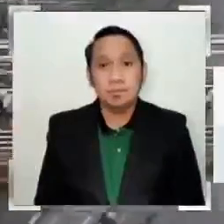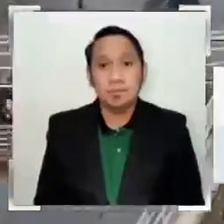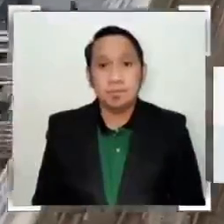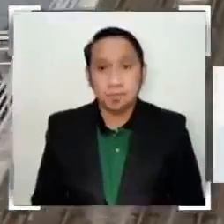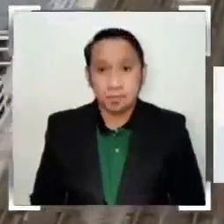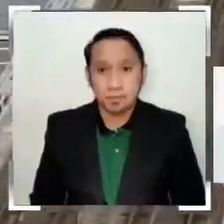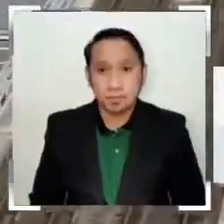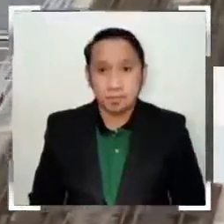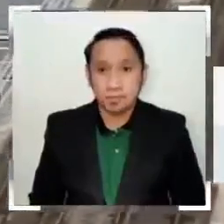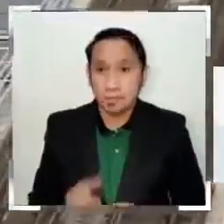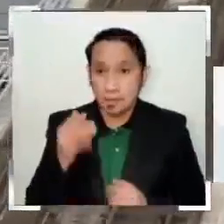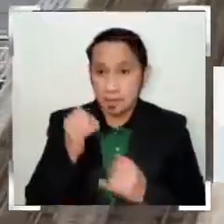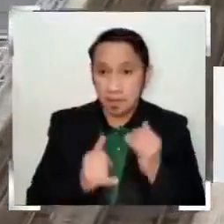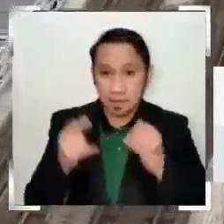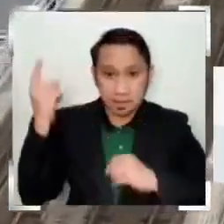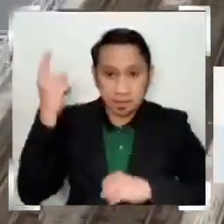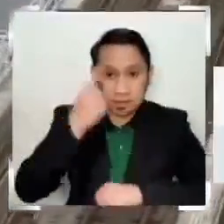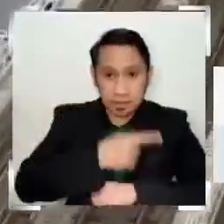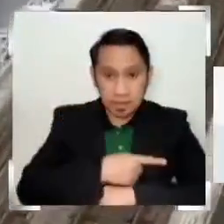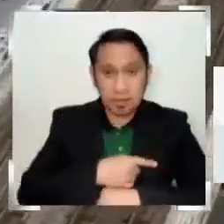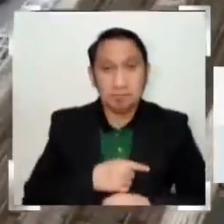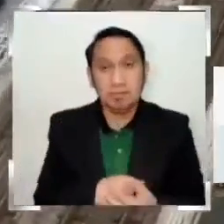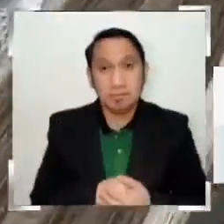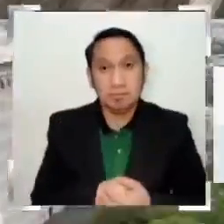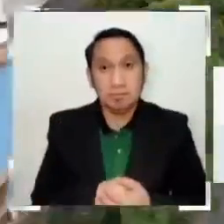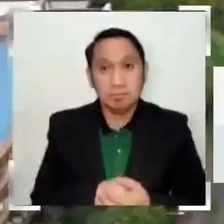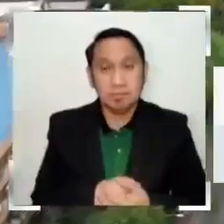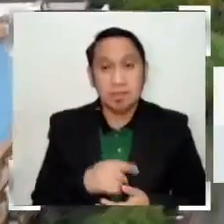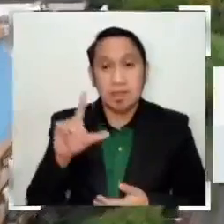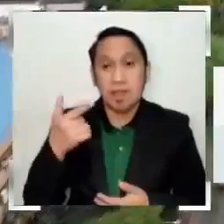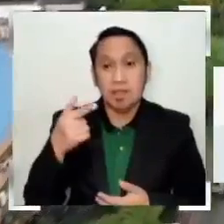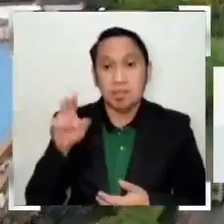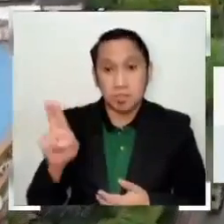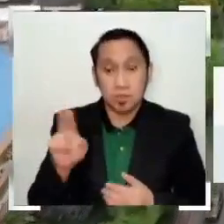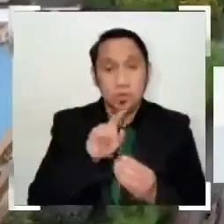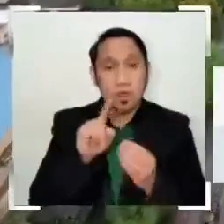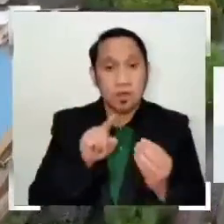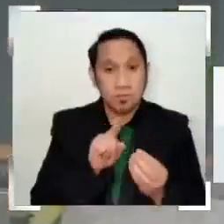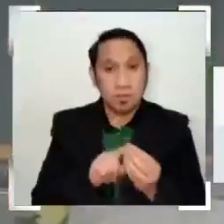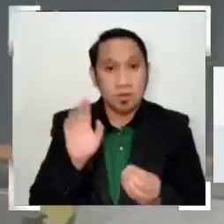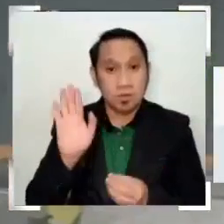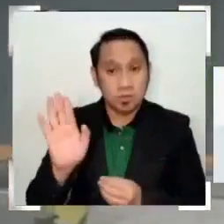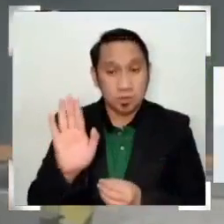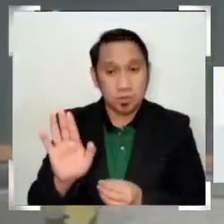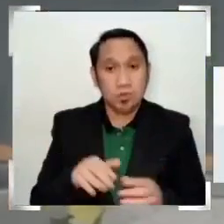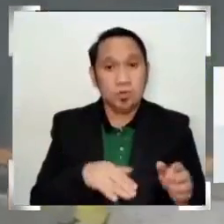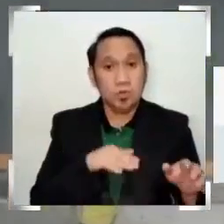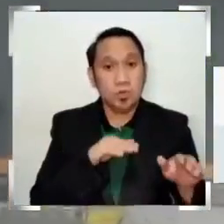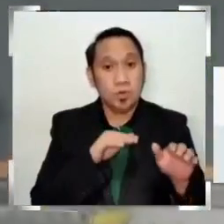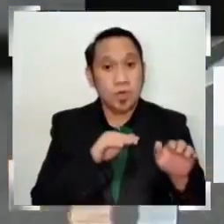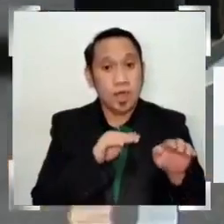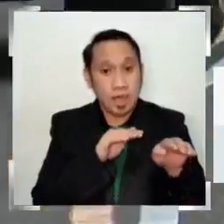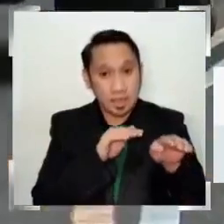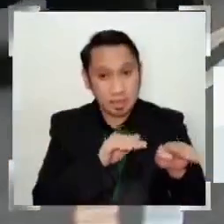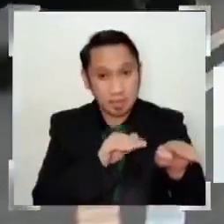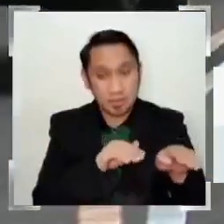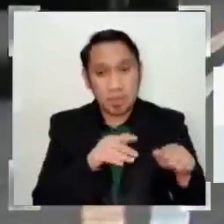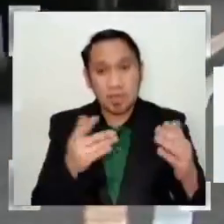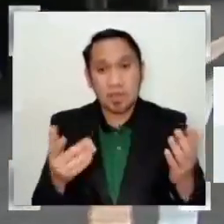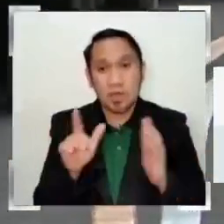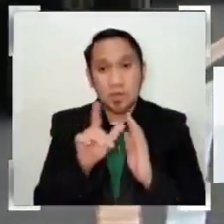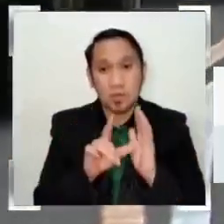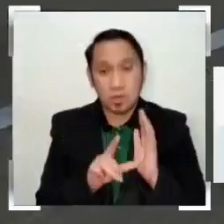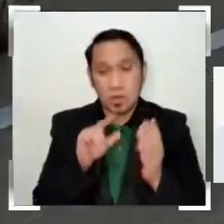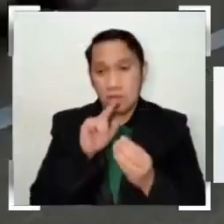Huling araw na ngayon para amyendahan ng mga LGU ang kanilang traffic ordinance para tumugma sa bagong Metro Manila